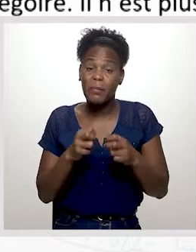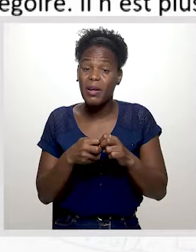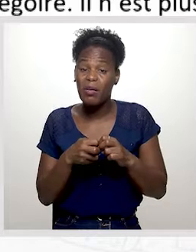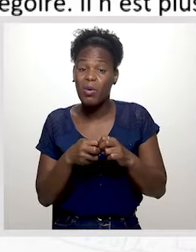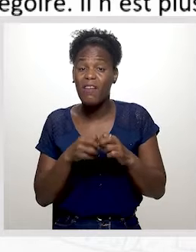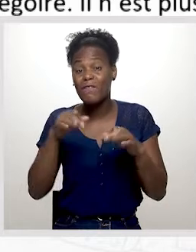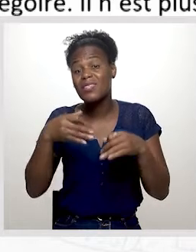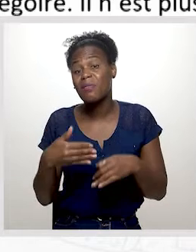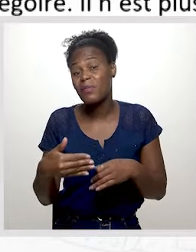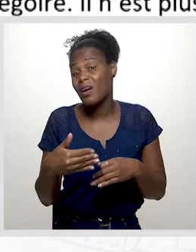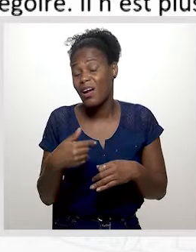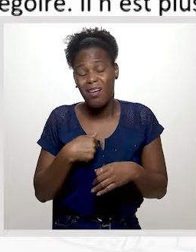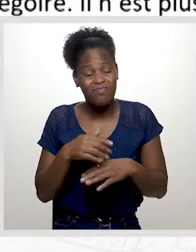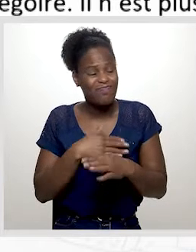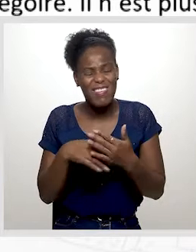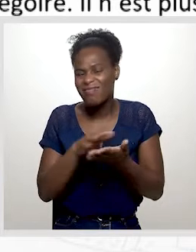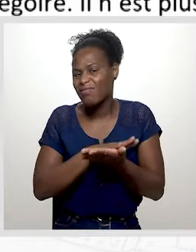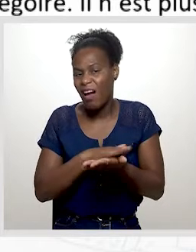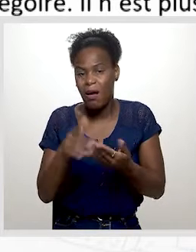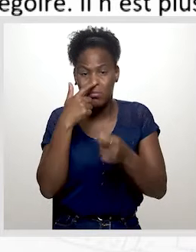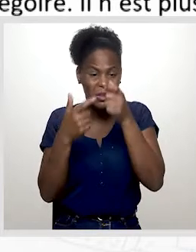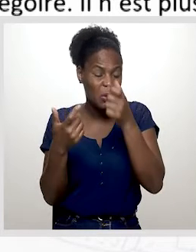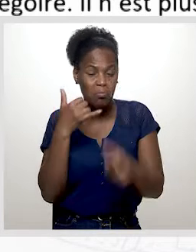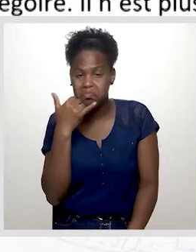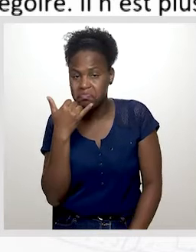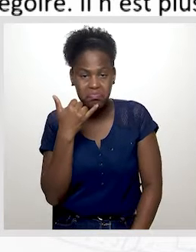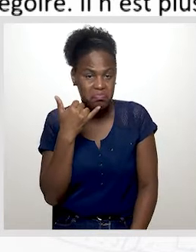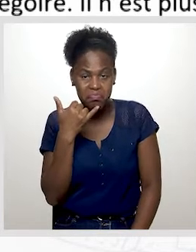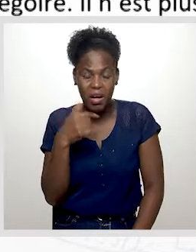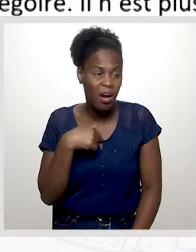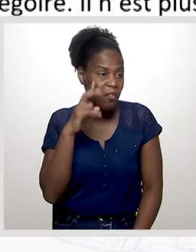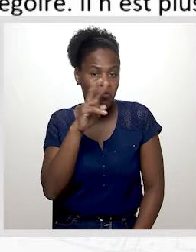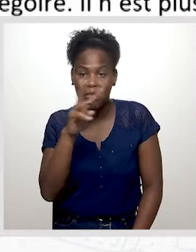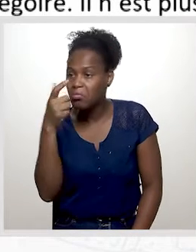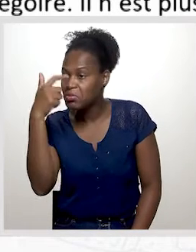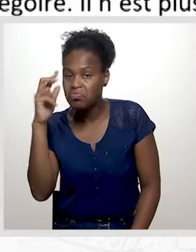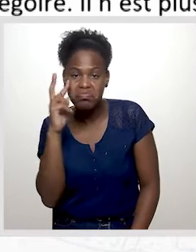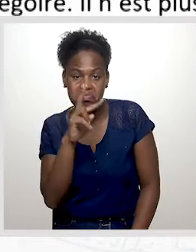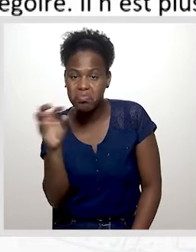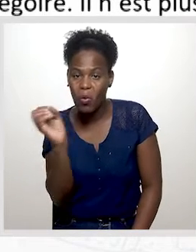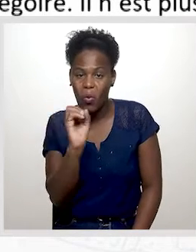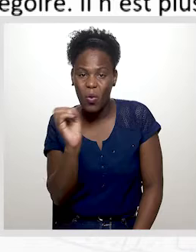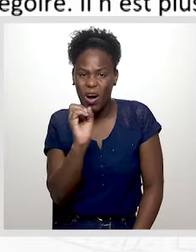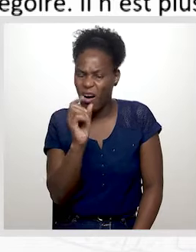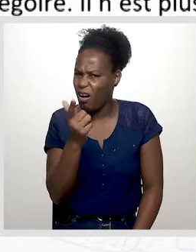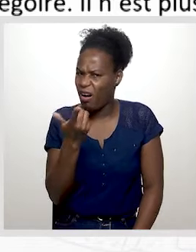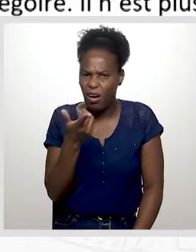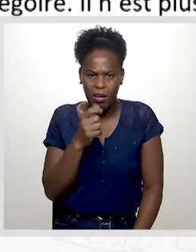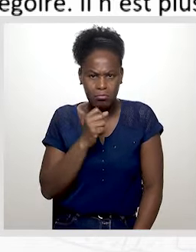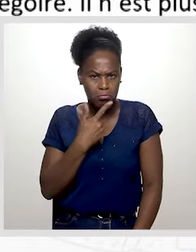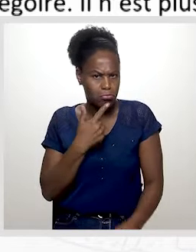le week-end. Je ne fais rien. Personne ne téléphone. Je ne vois personne. Ce n'est pas